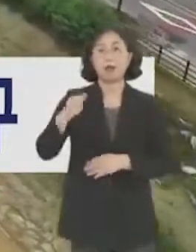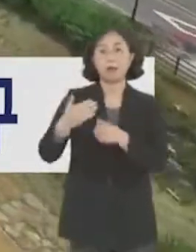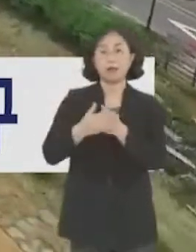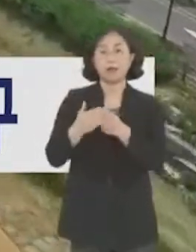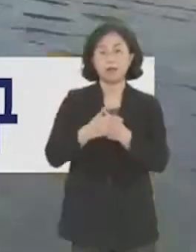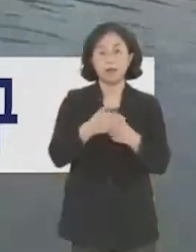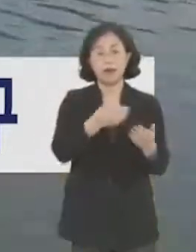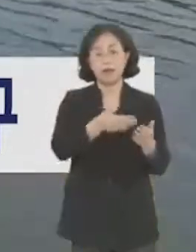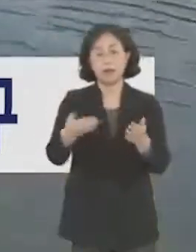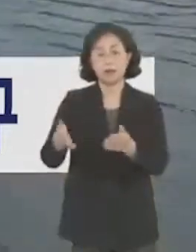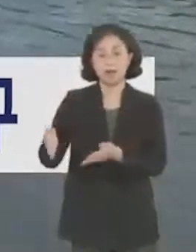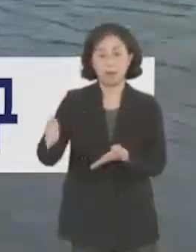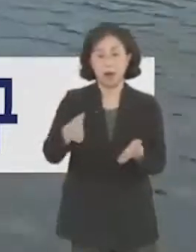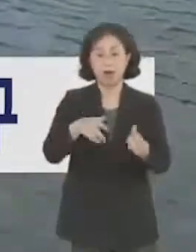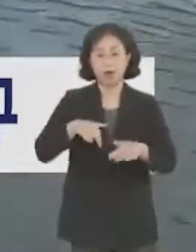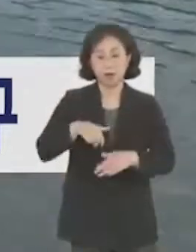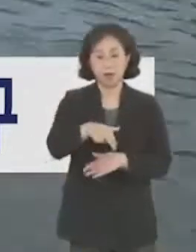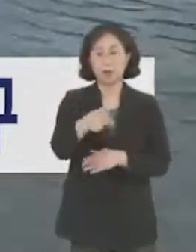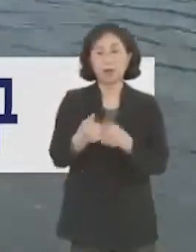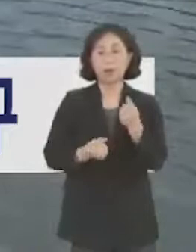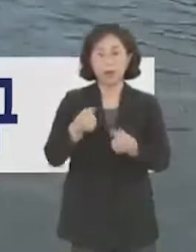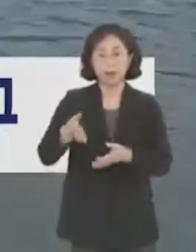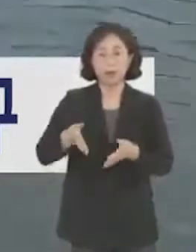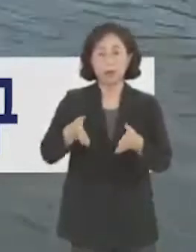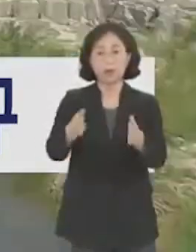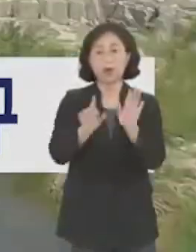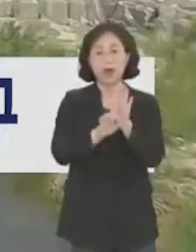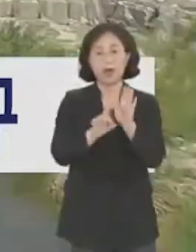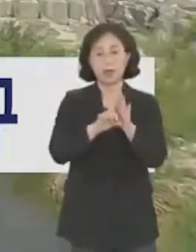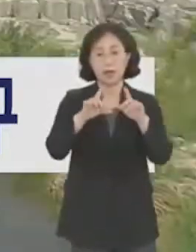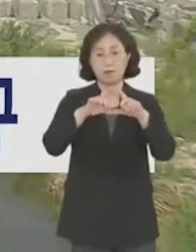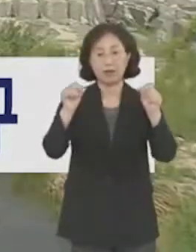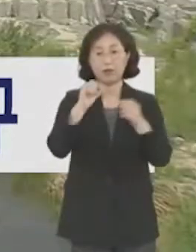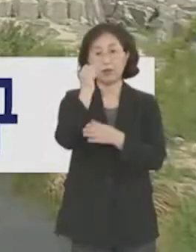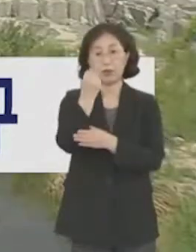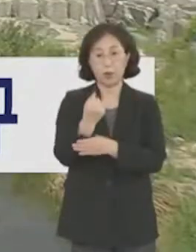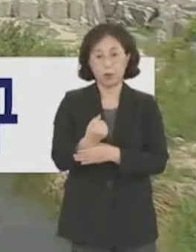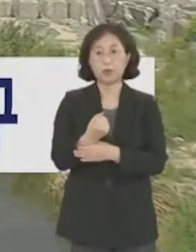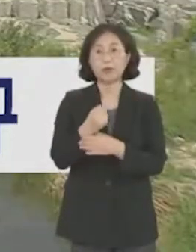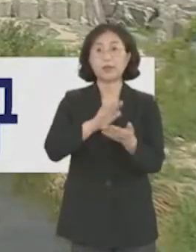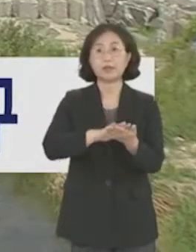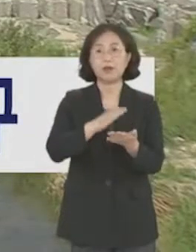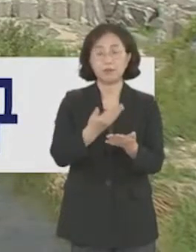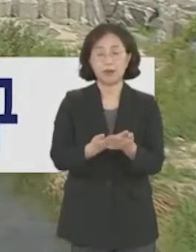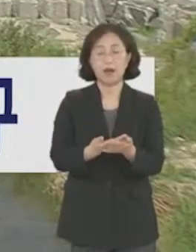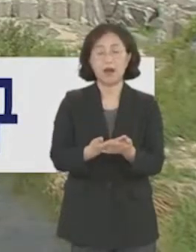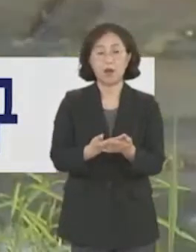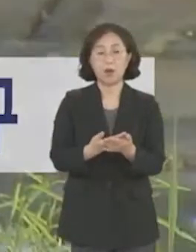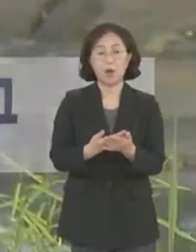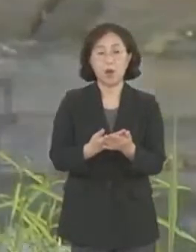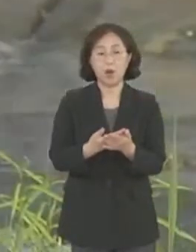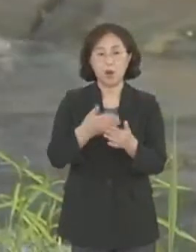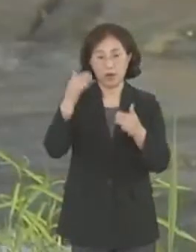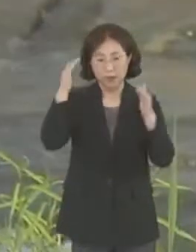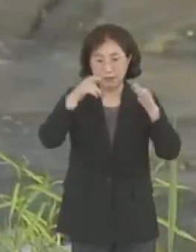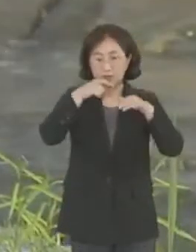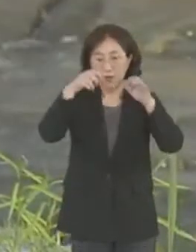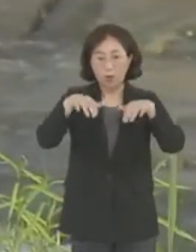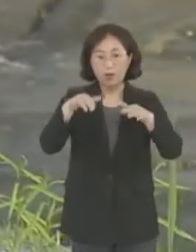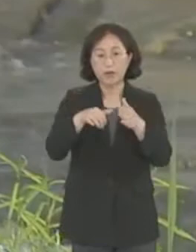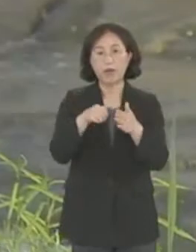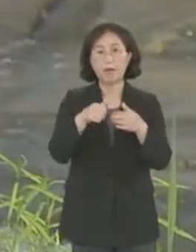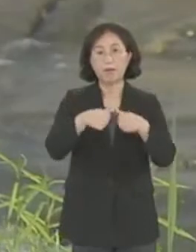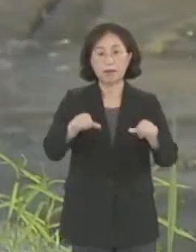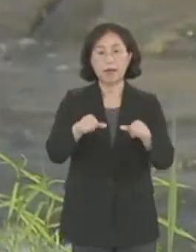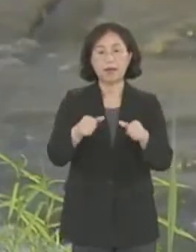하천변 산책로와 자전거 도로 하천 안내판 등 노후시설물들의 정비하고 지난 집중호부 때 파손된